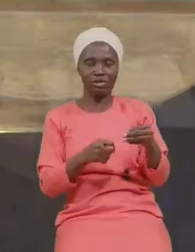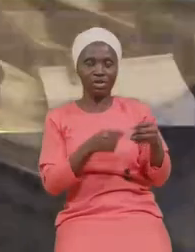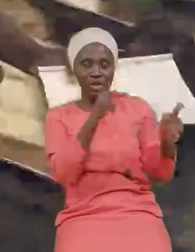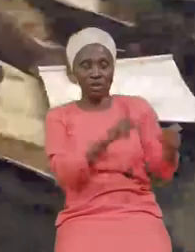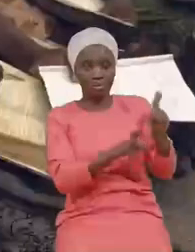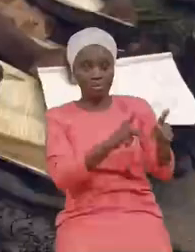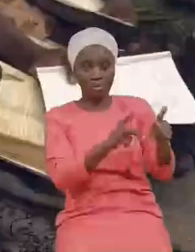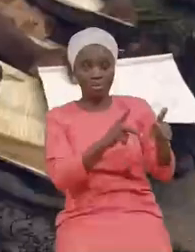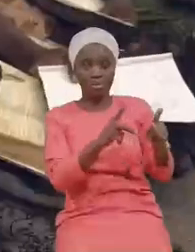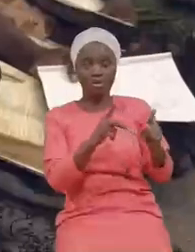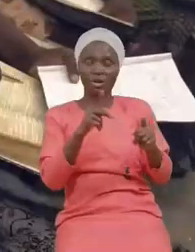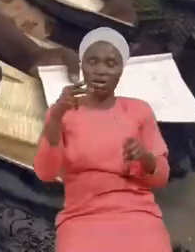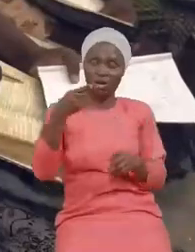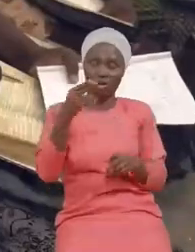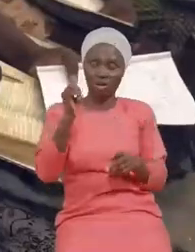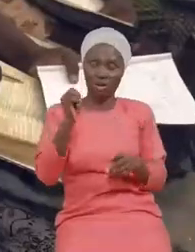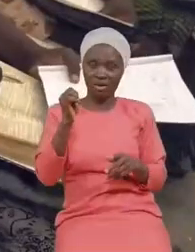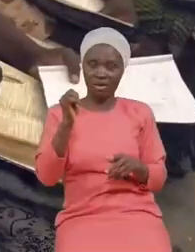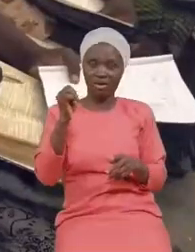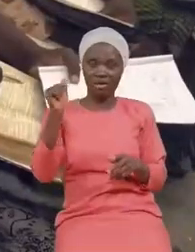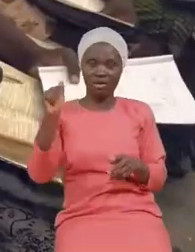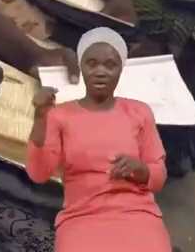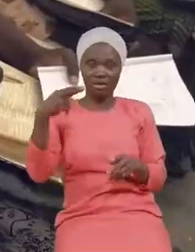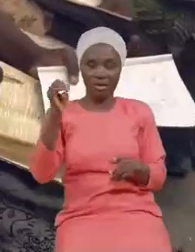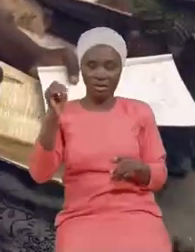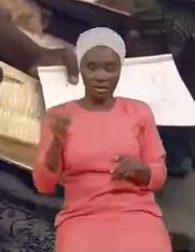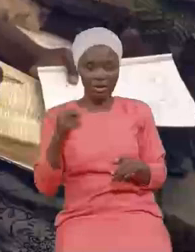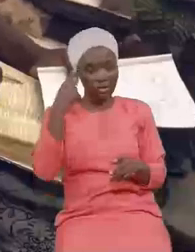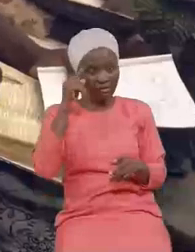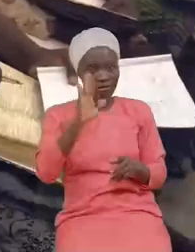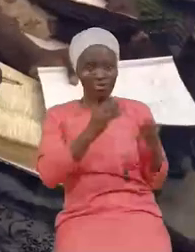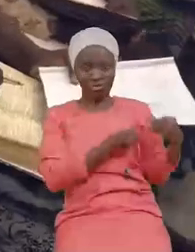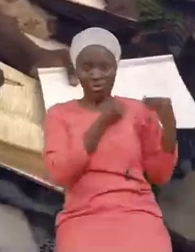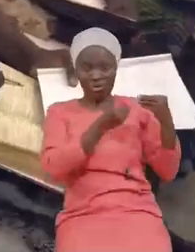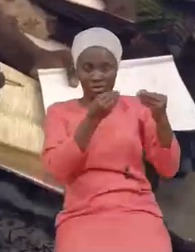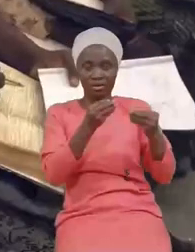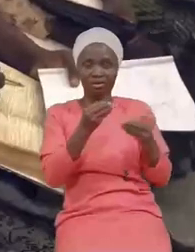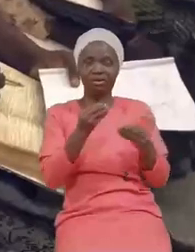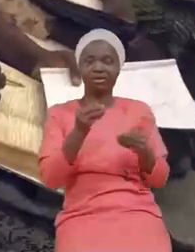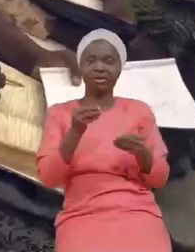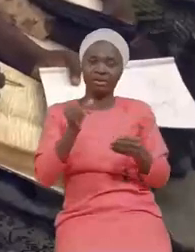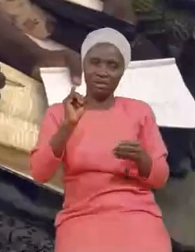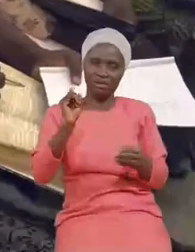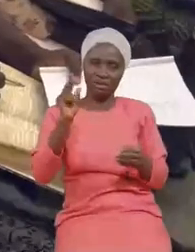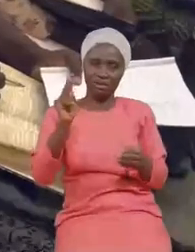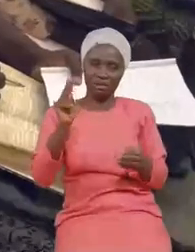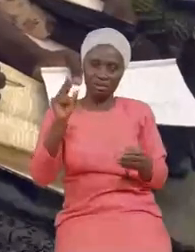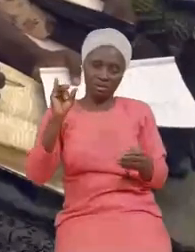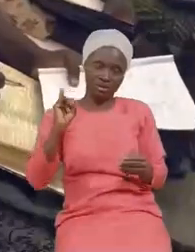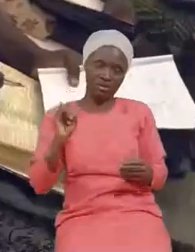héritage je vois l'accomplissement venir je vois la possession venir